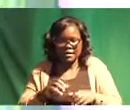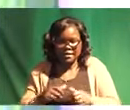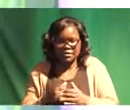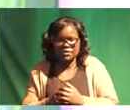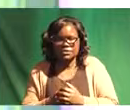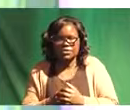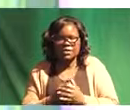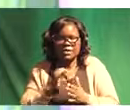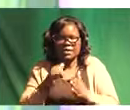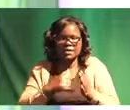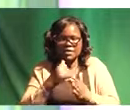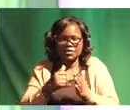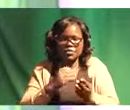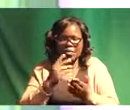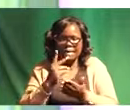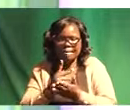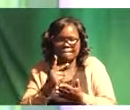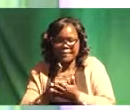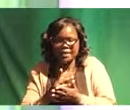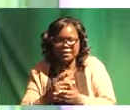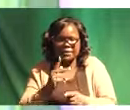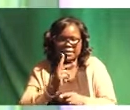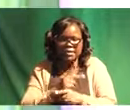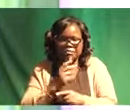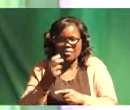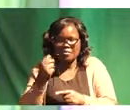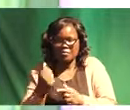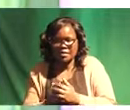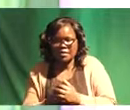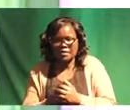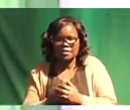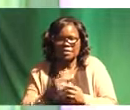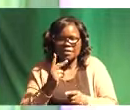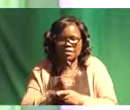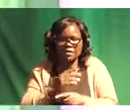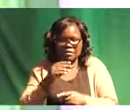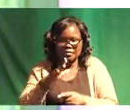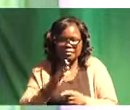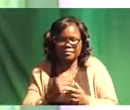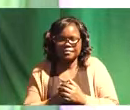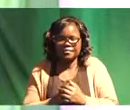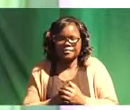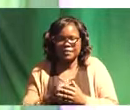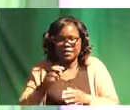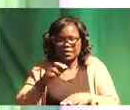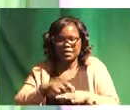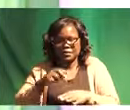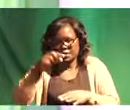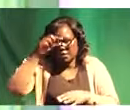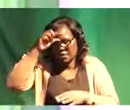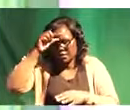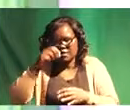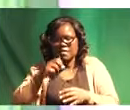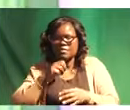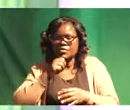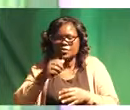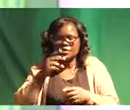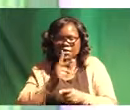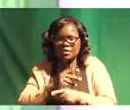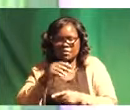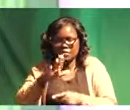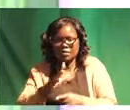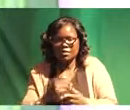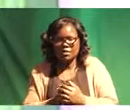and Industrial Park. Mukiweka pesa yenu, mimi nitaweka pesa ya National Government. Musipoweka pesa